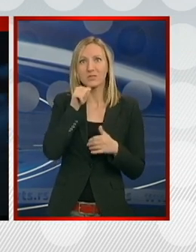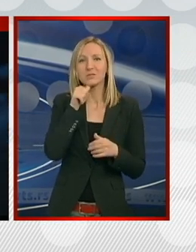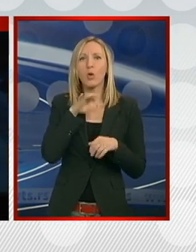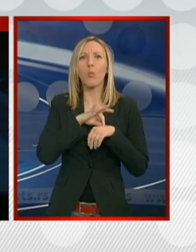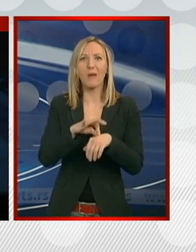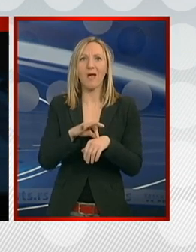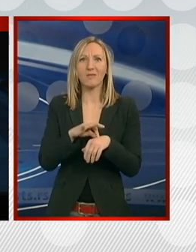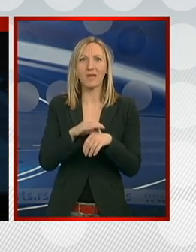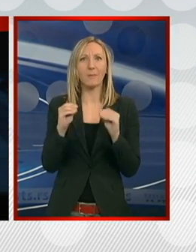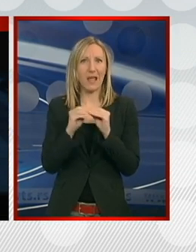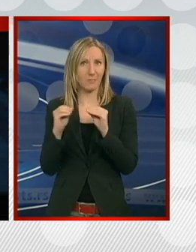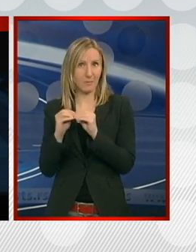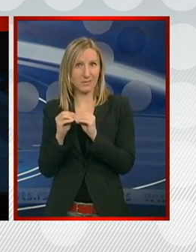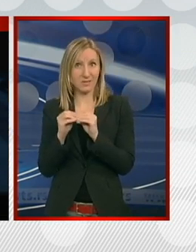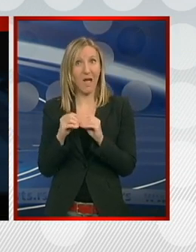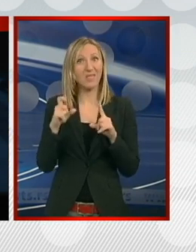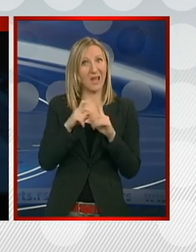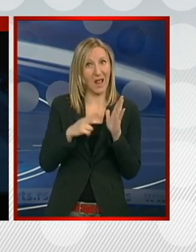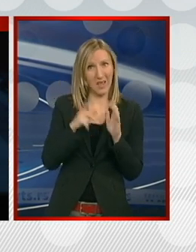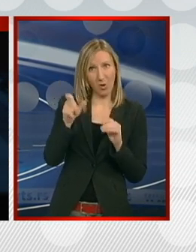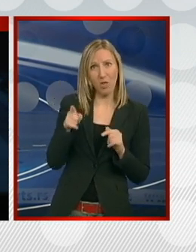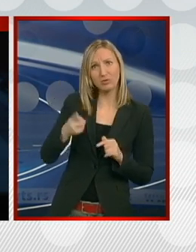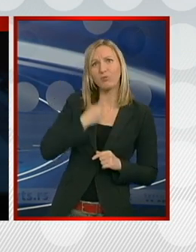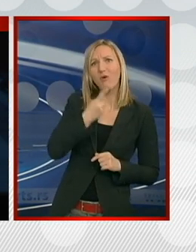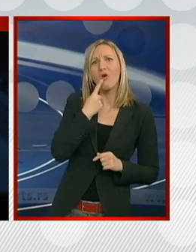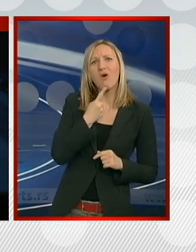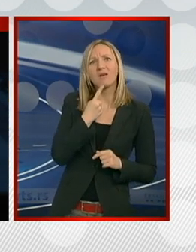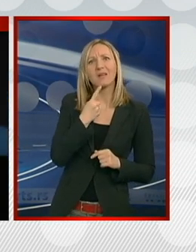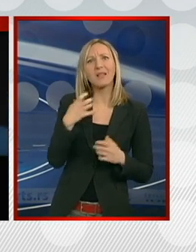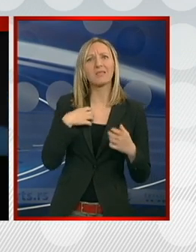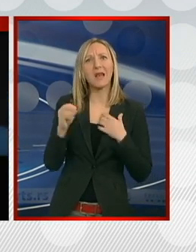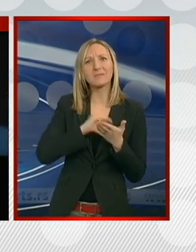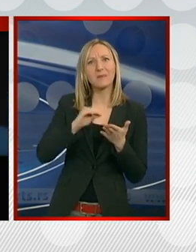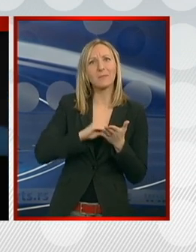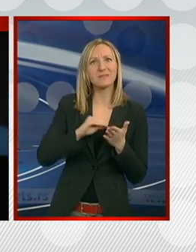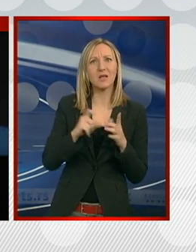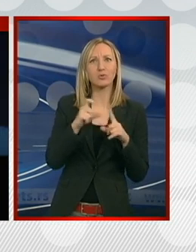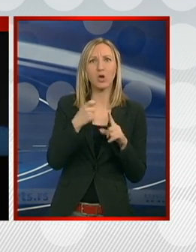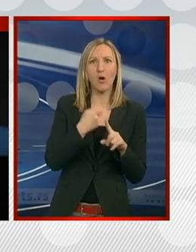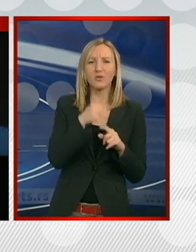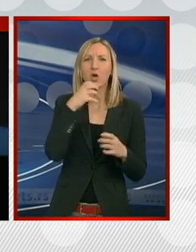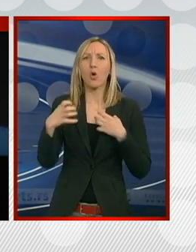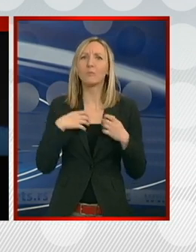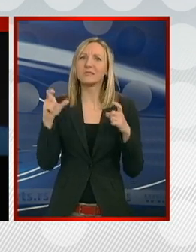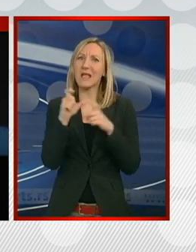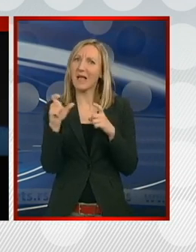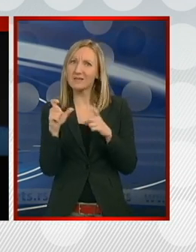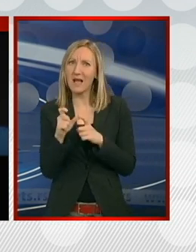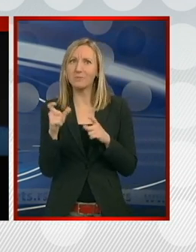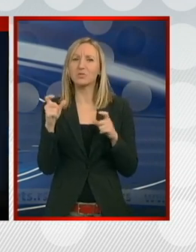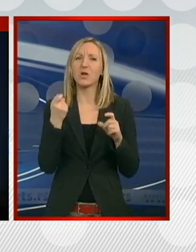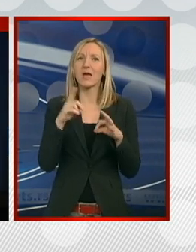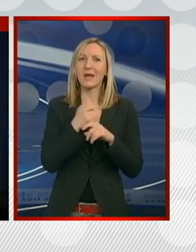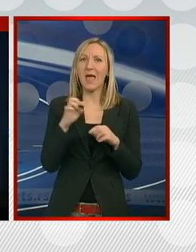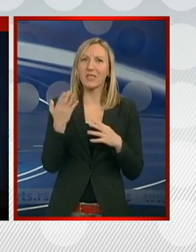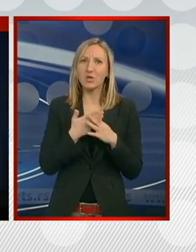Branimir Brstina. A o Draganu Nikoliću su govorili dramski pisac Duško Kovačević i glumci Seka Sablić, Rade